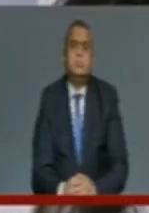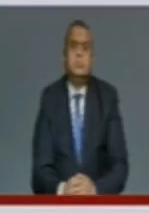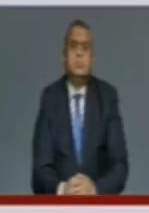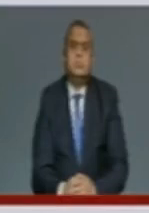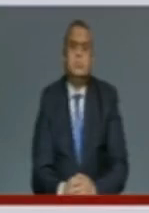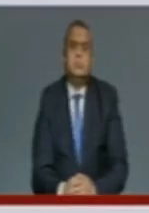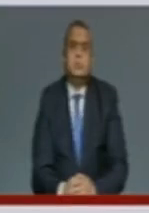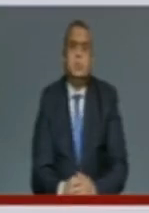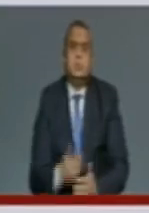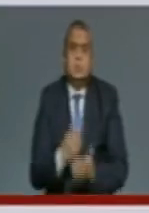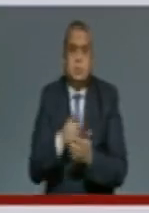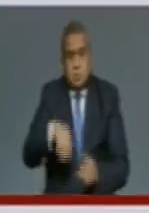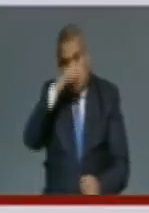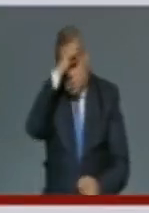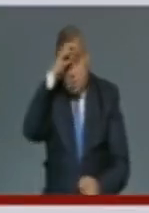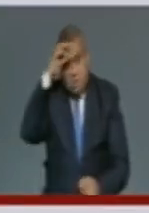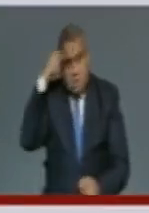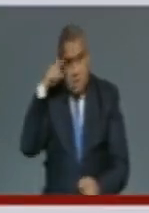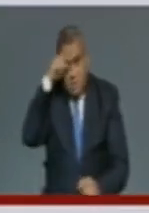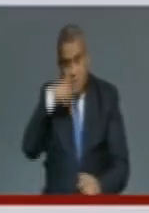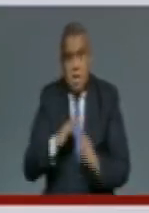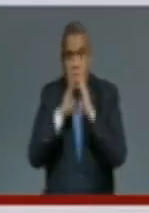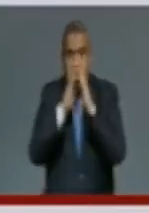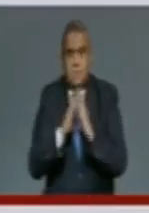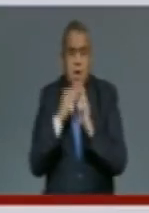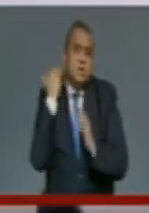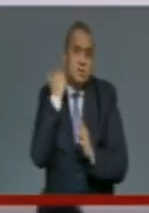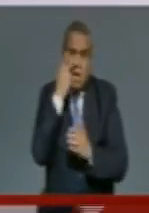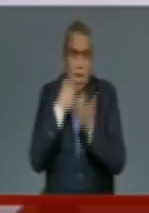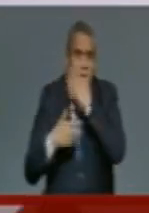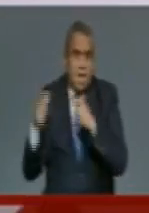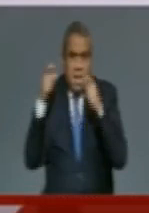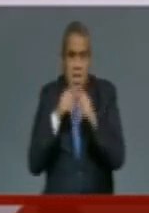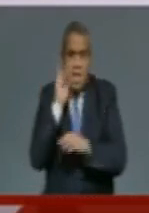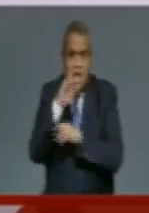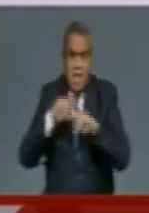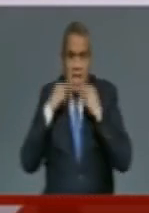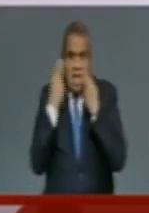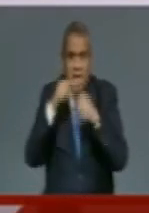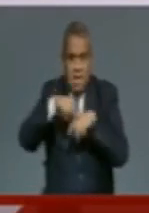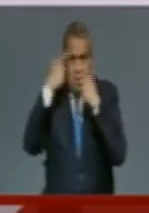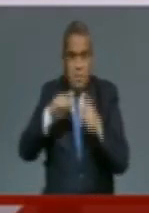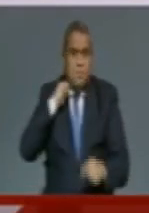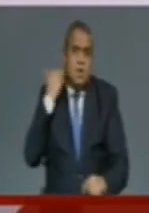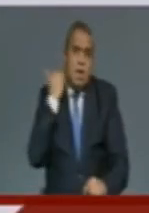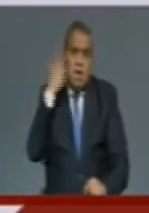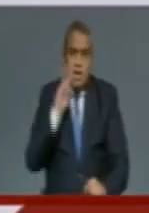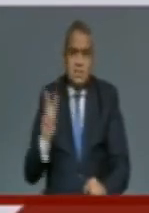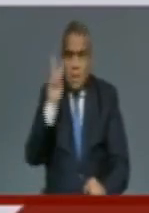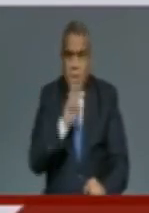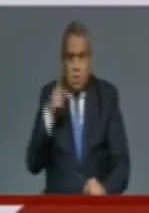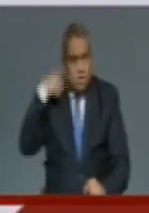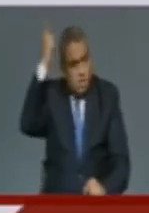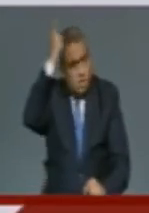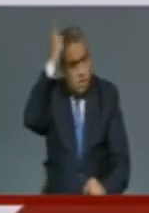في مثل هذه الظروف استضافت مصر طبعا القمة العالمية للمناخ شرم الشيخ اللي هي COP27 في